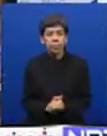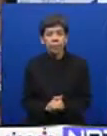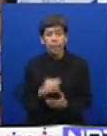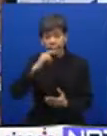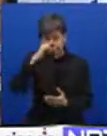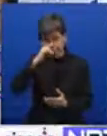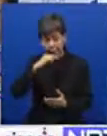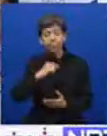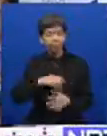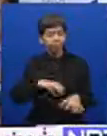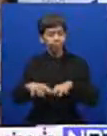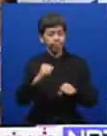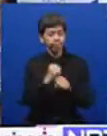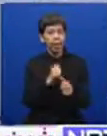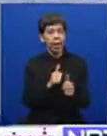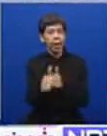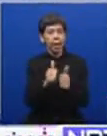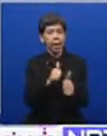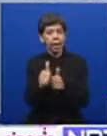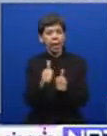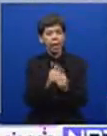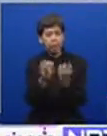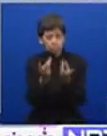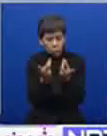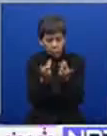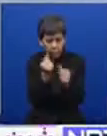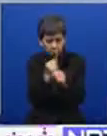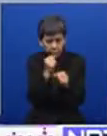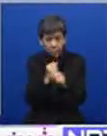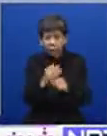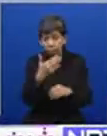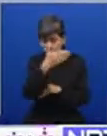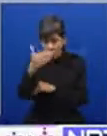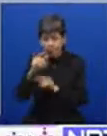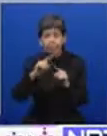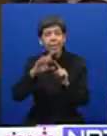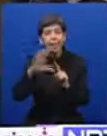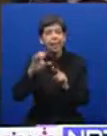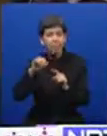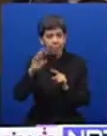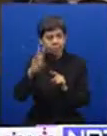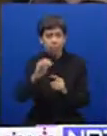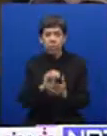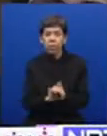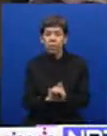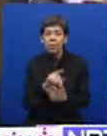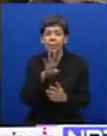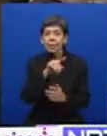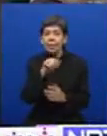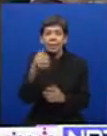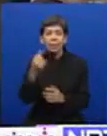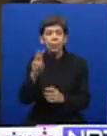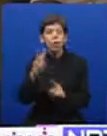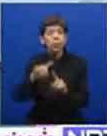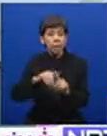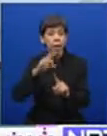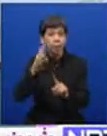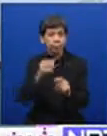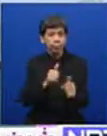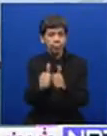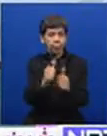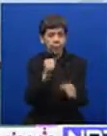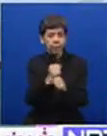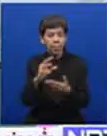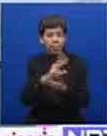ประเทศไทยพร้อมเป็นเจ้าภาพจัดการแข่งขันคณิตศาสตร์โอลิมปิกระหว่างประเทศครั้งที่56ระหว่างวันที่ 4-16กรกฎาคมนี้